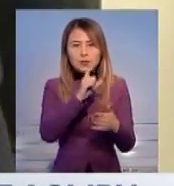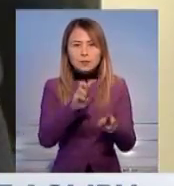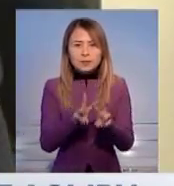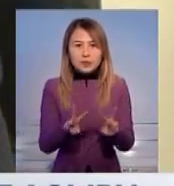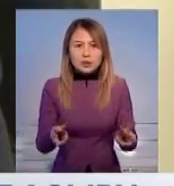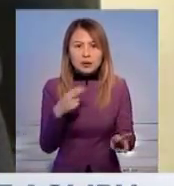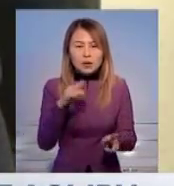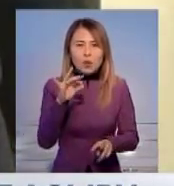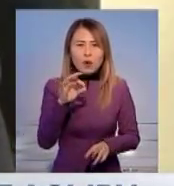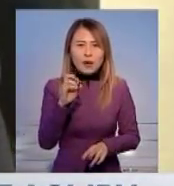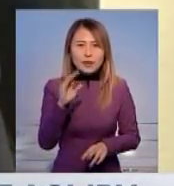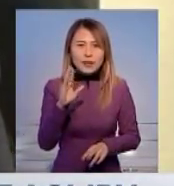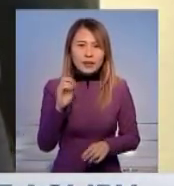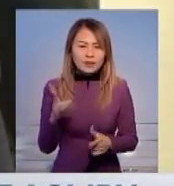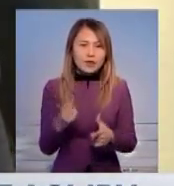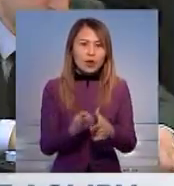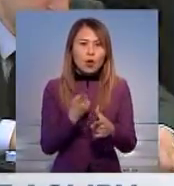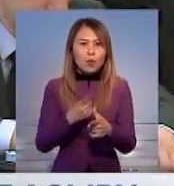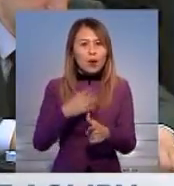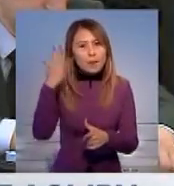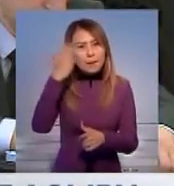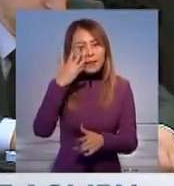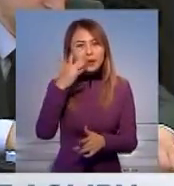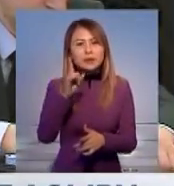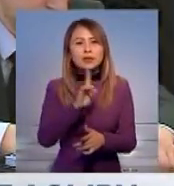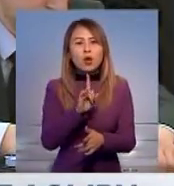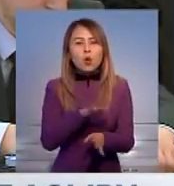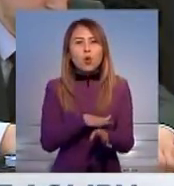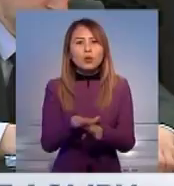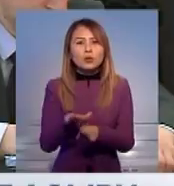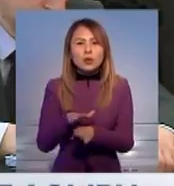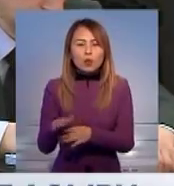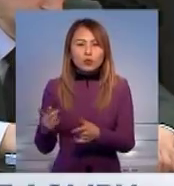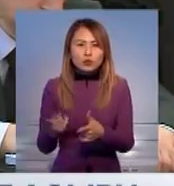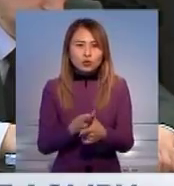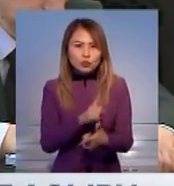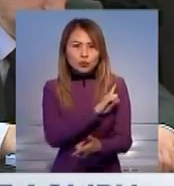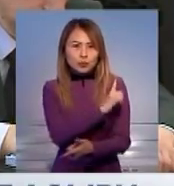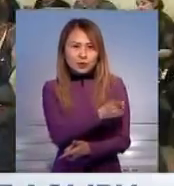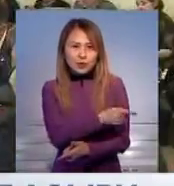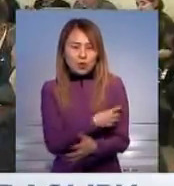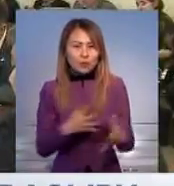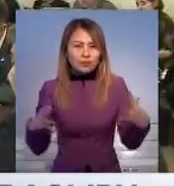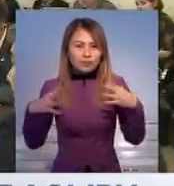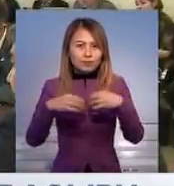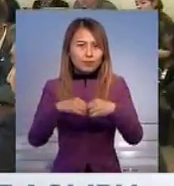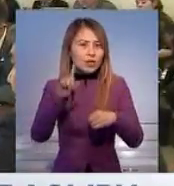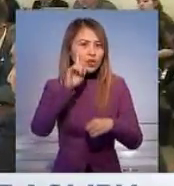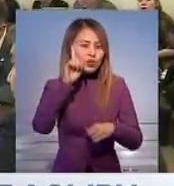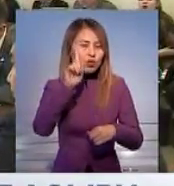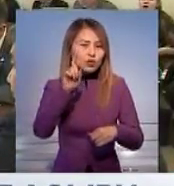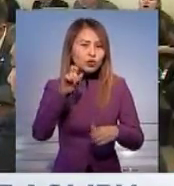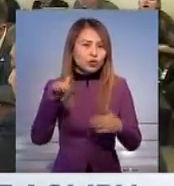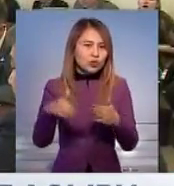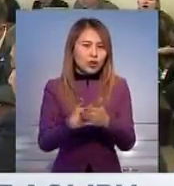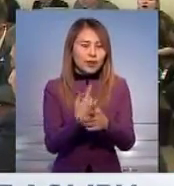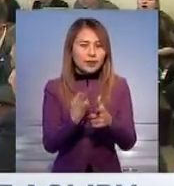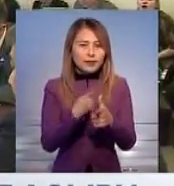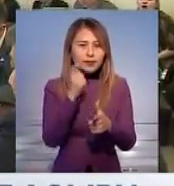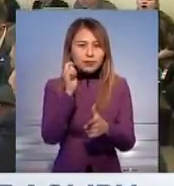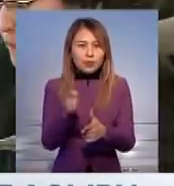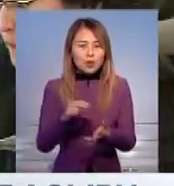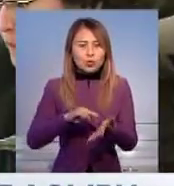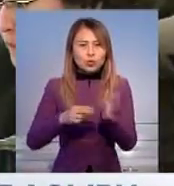қоғам министрі Дархан Қалетаев алға қойылған міндеттерді орындау үшін барлық мүдделі тараптардың күшін біріктіре отырып, жастар мен 100 жаңа есім